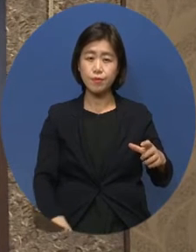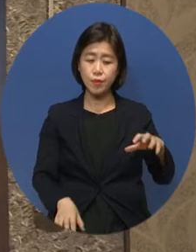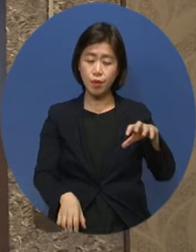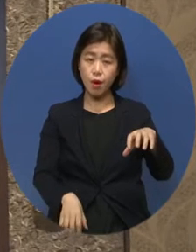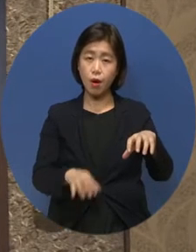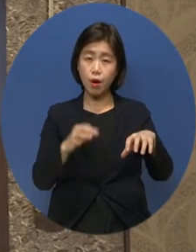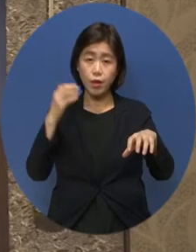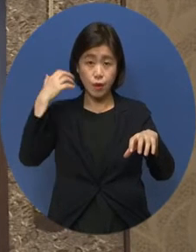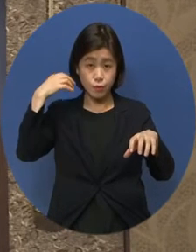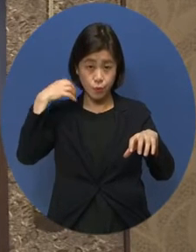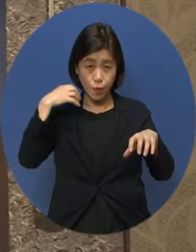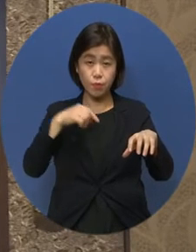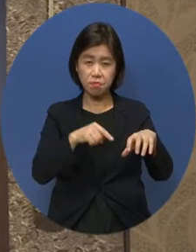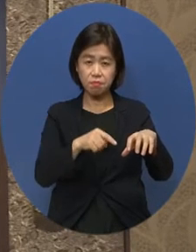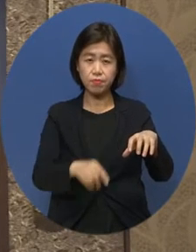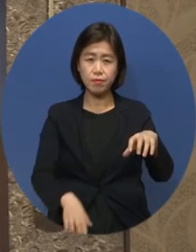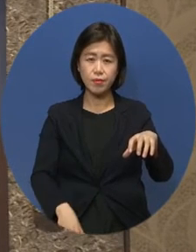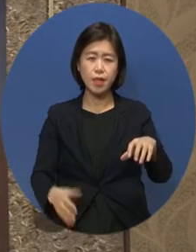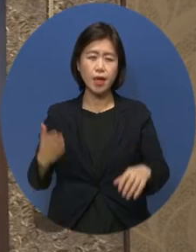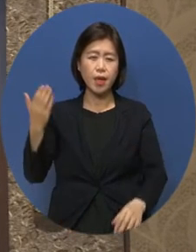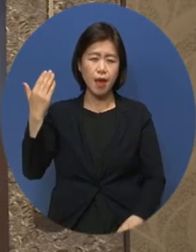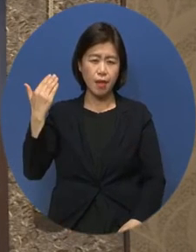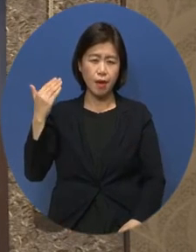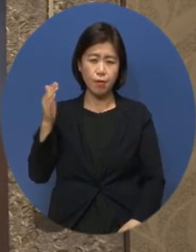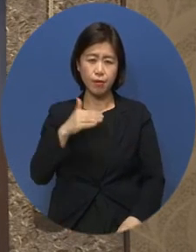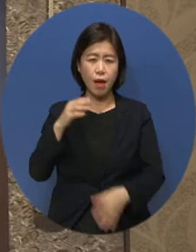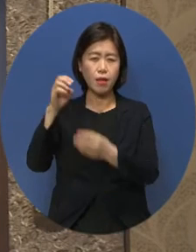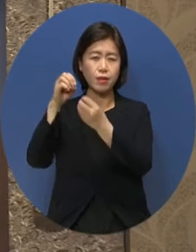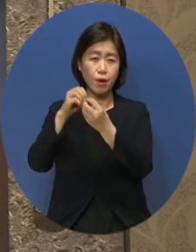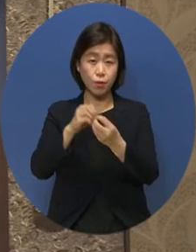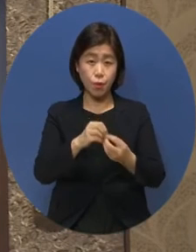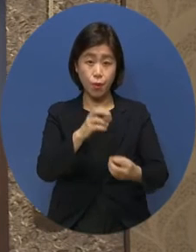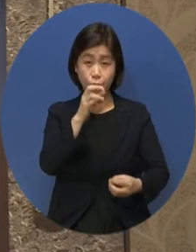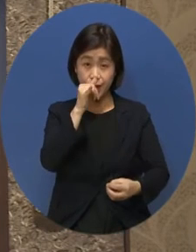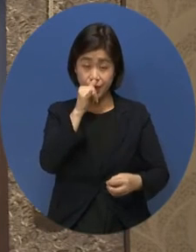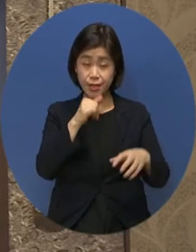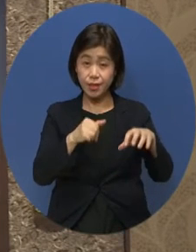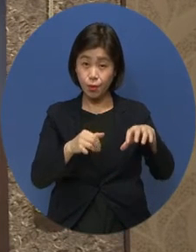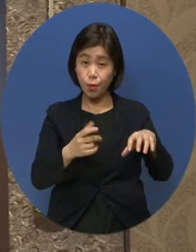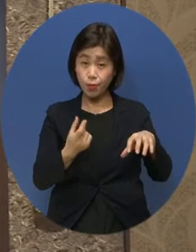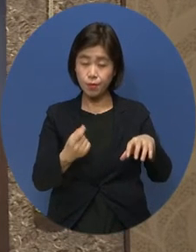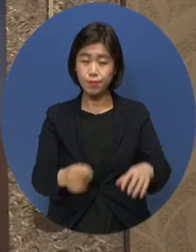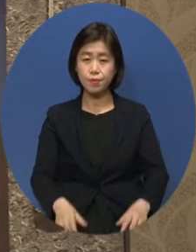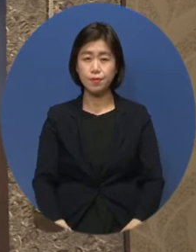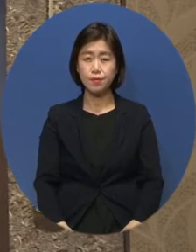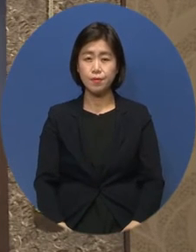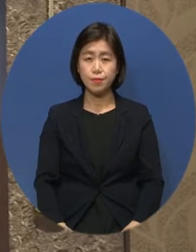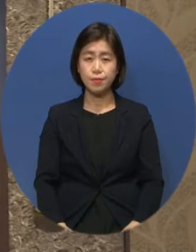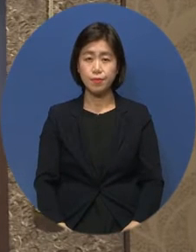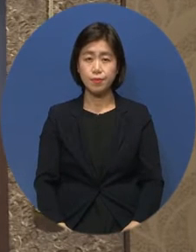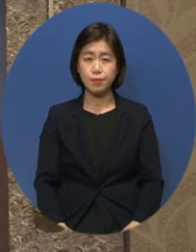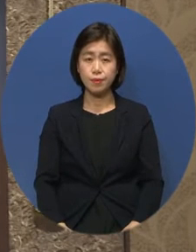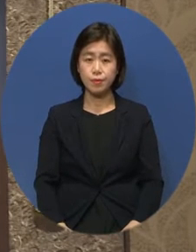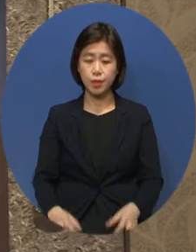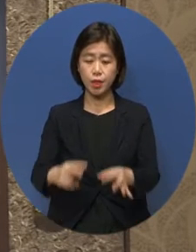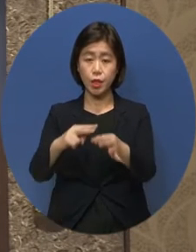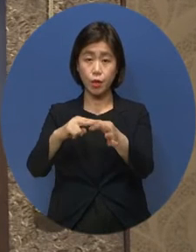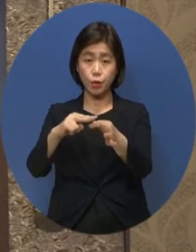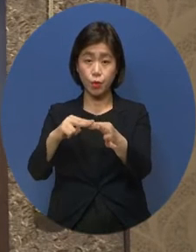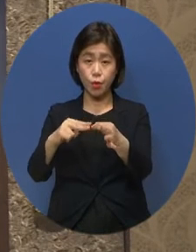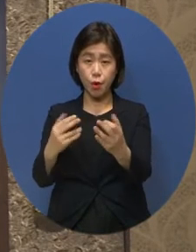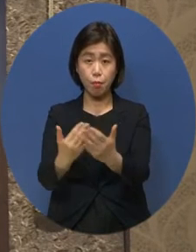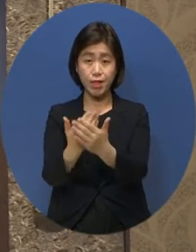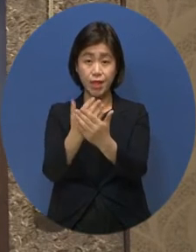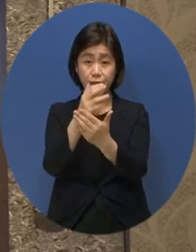굉장히 그 전통이 있는 그런 지역의 라고 생각하고 있고요 또 여의도가 개발되면서